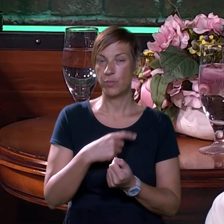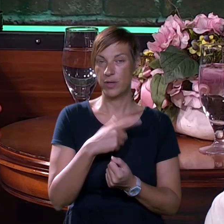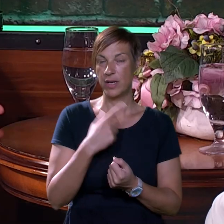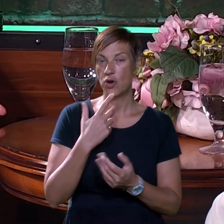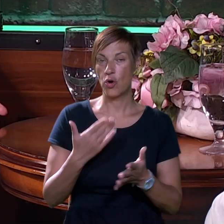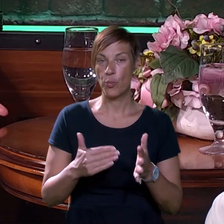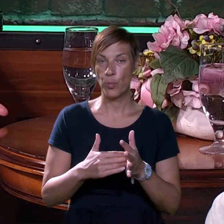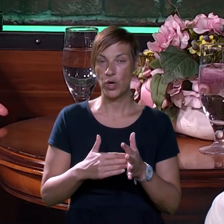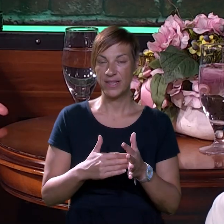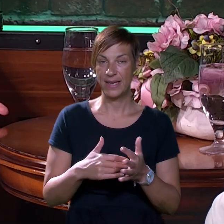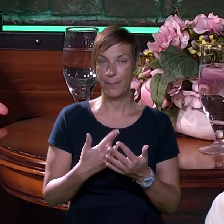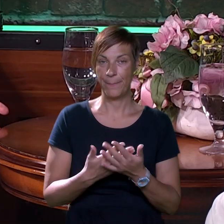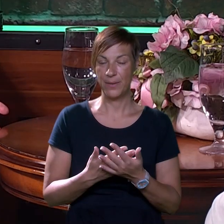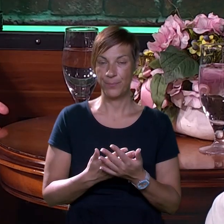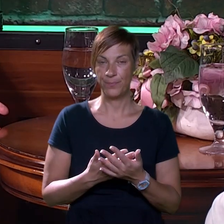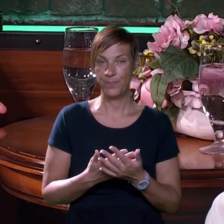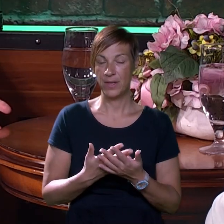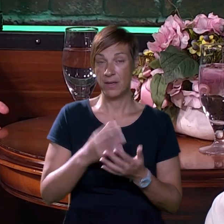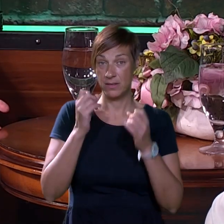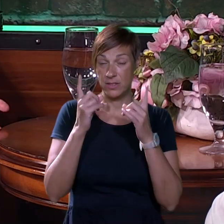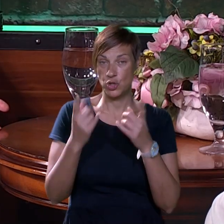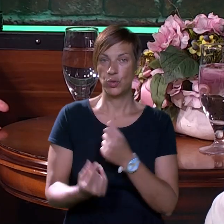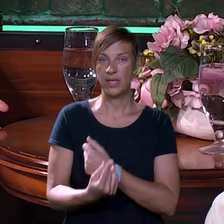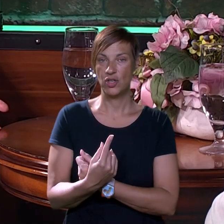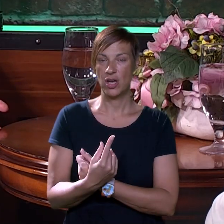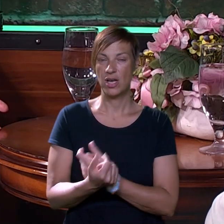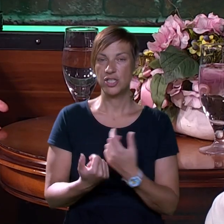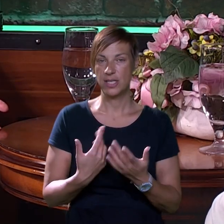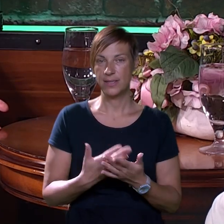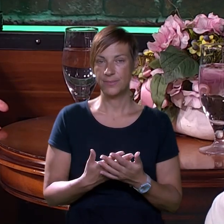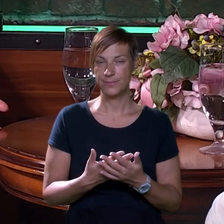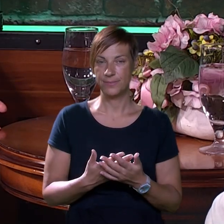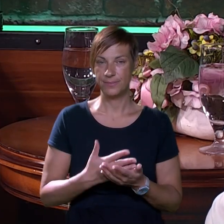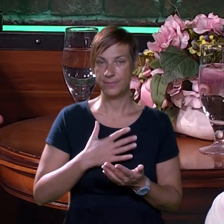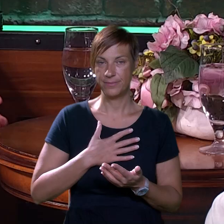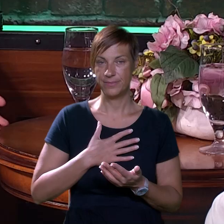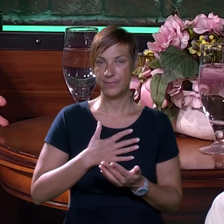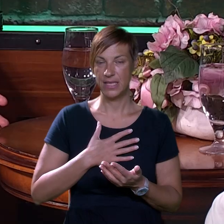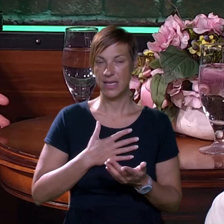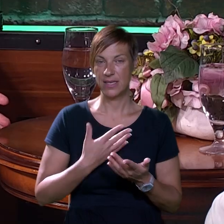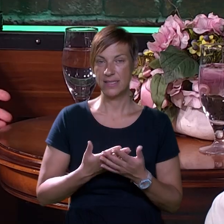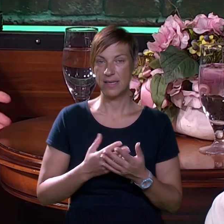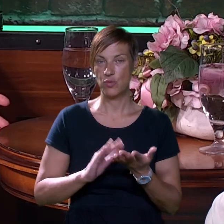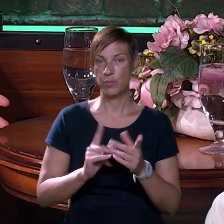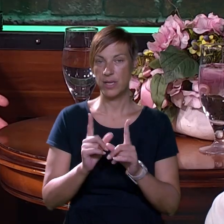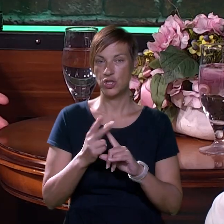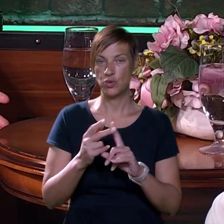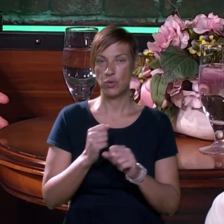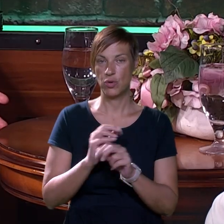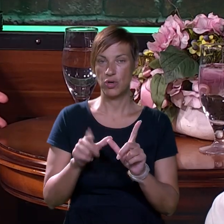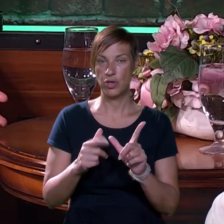nekoga koji je u potrebi, da su se čuda događala. Ja sam u